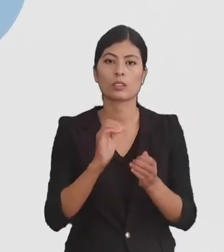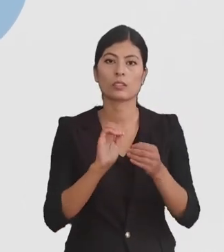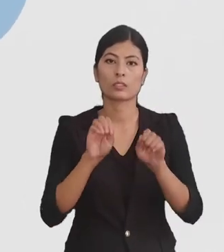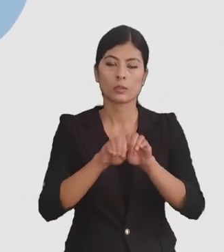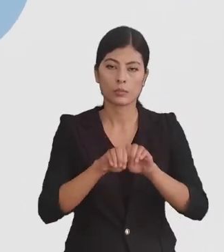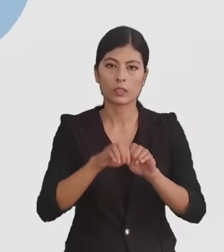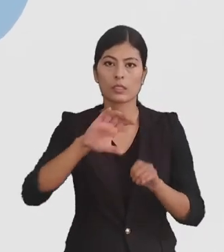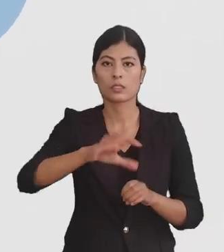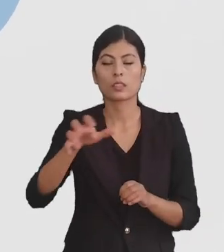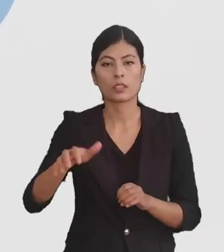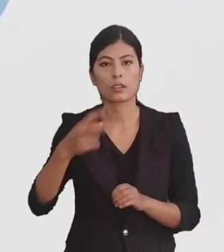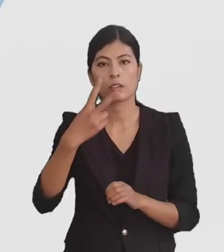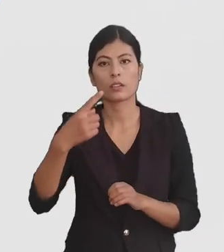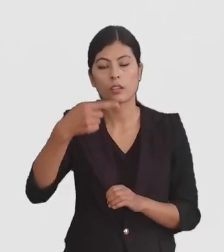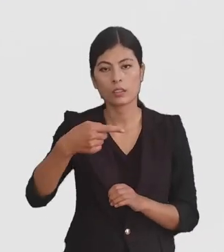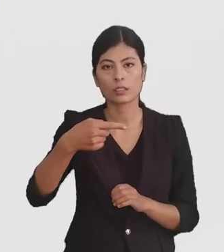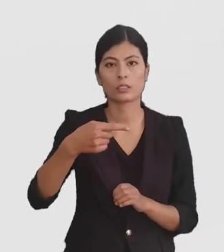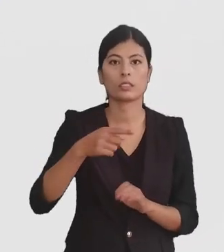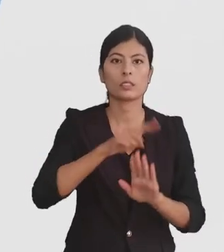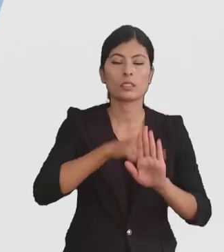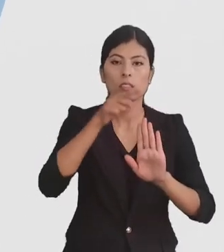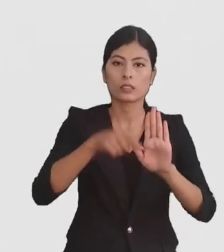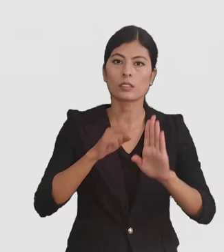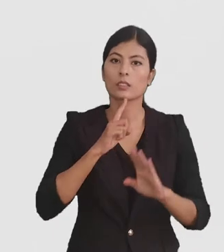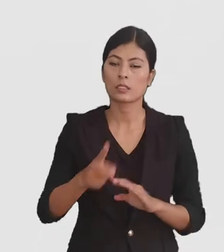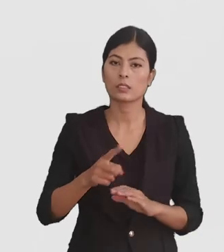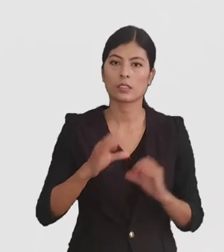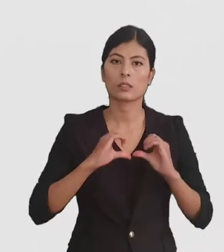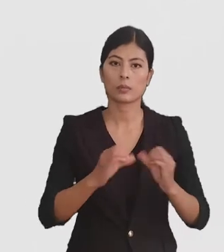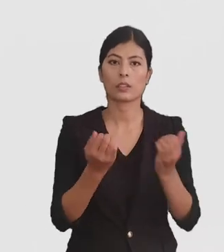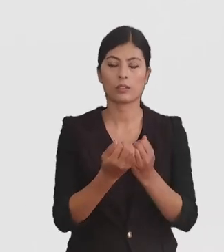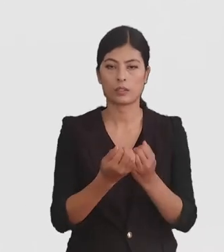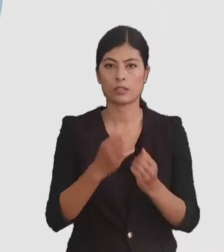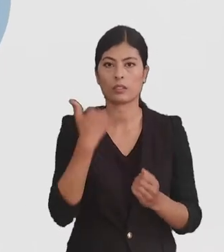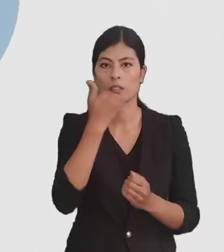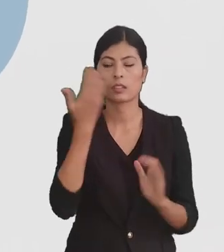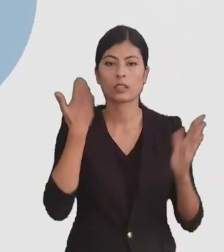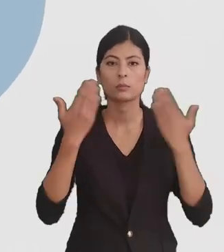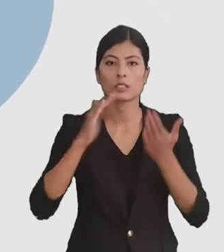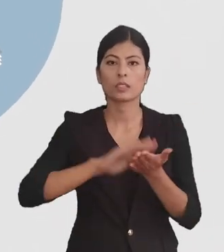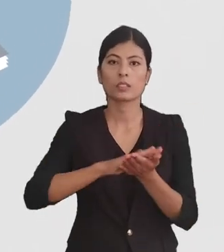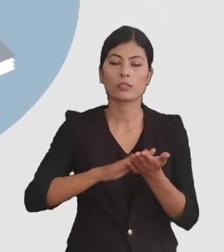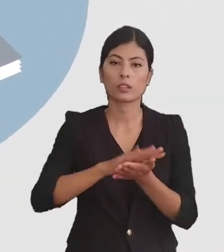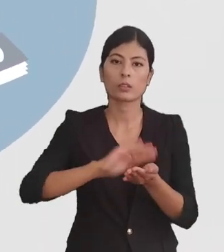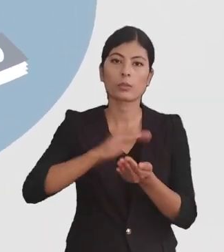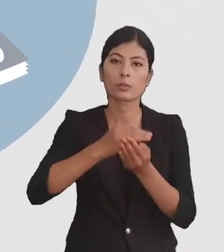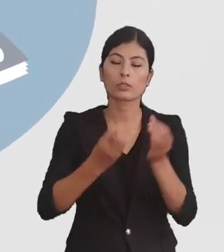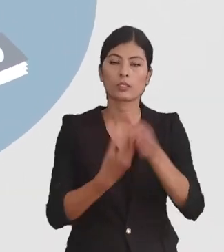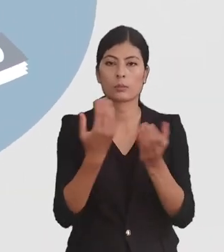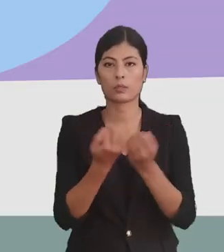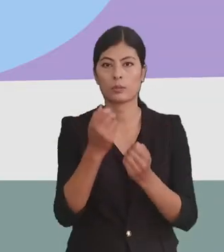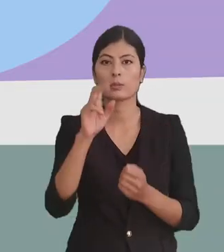ऐन वा कार्यविधि निर्देशिका पारित गरी लैङ्गिक हिंसा निवारण कोष स्थापना गर्नुपर्दछ।